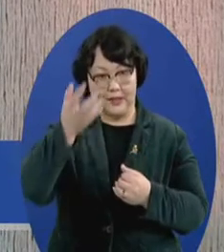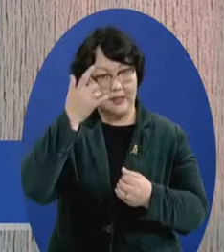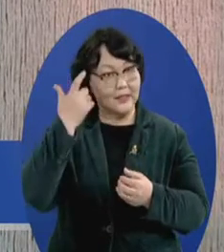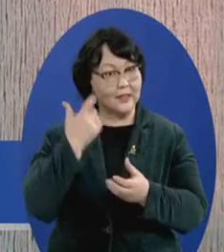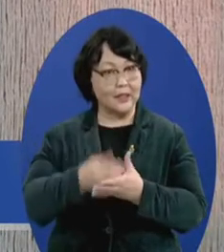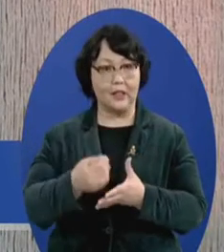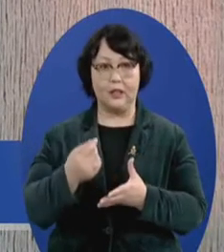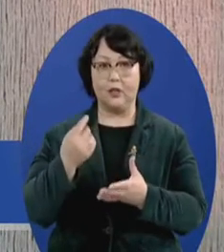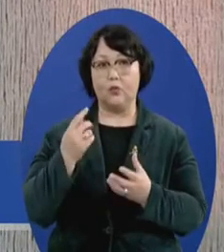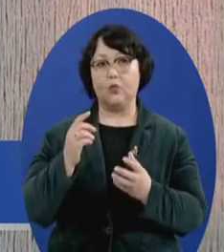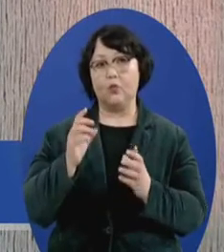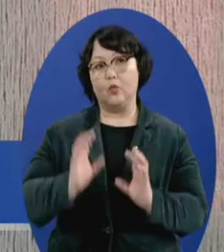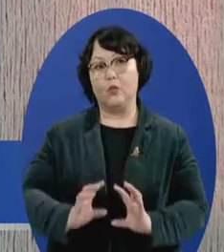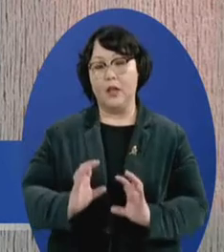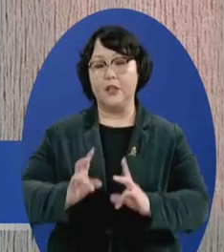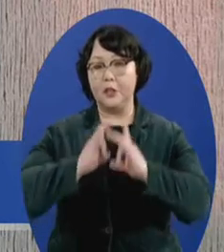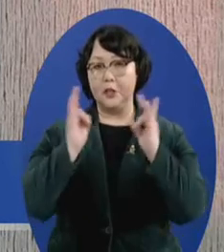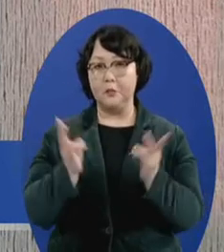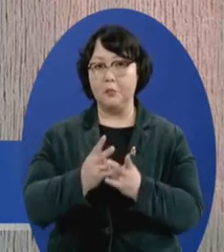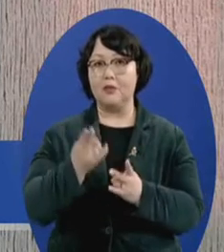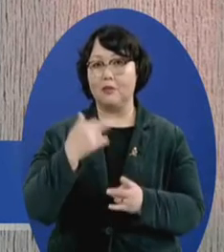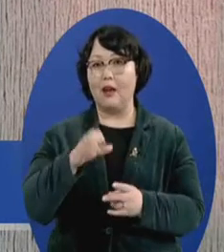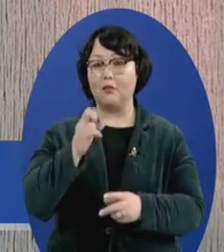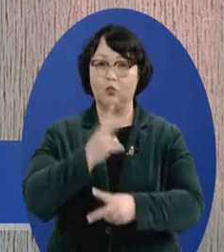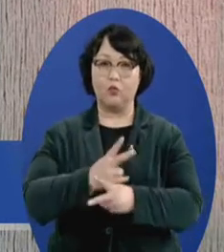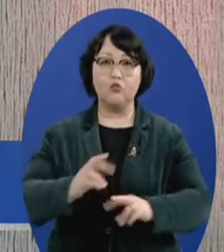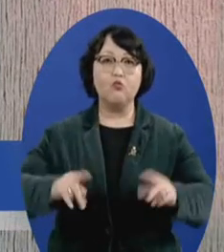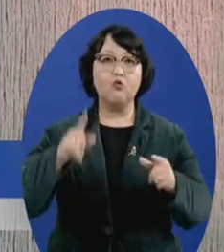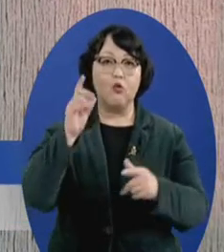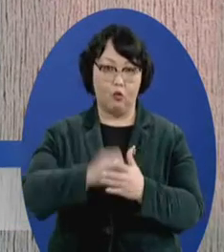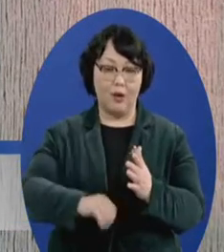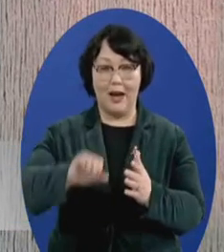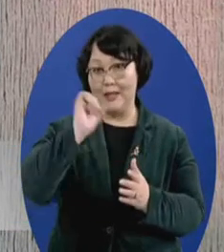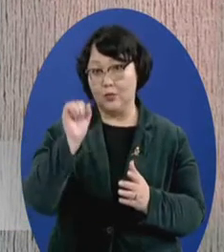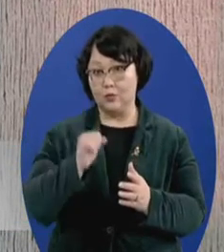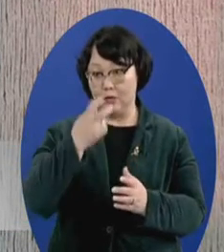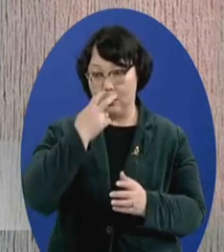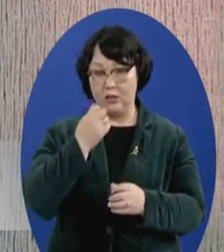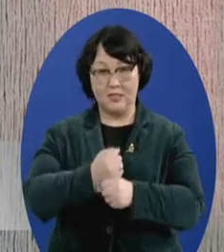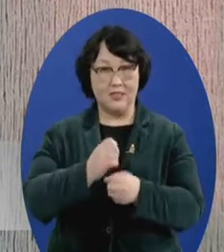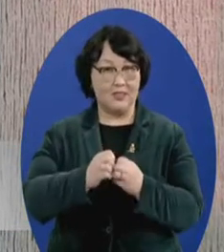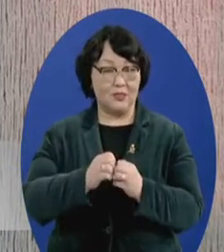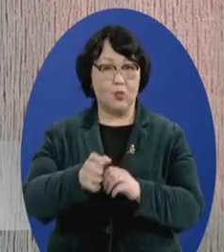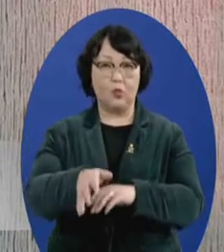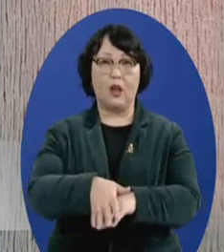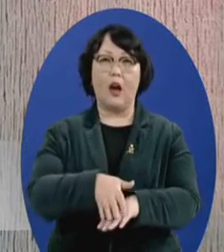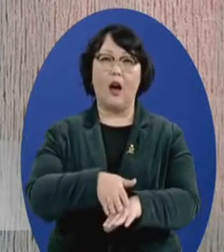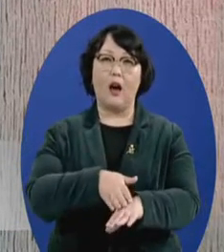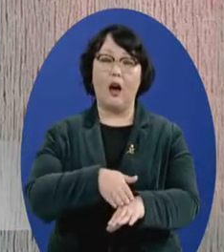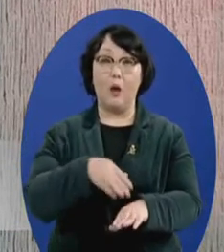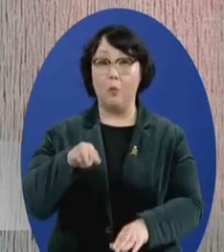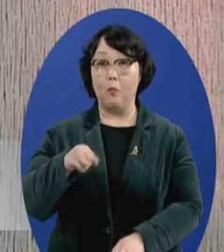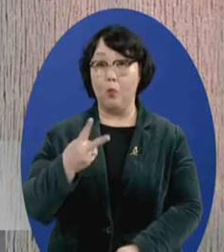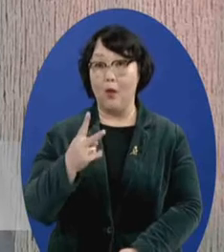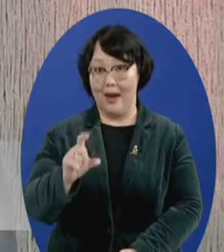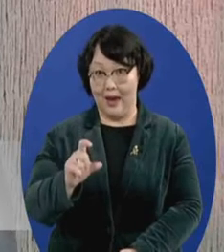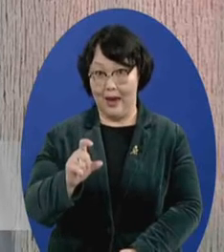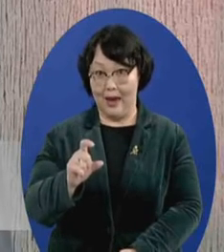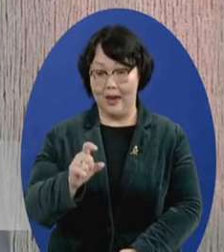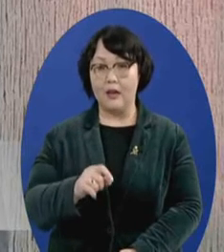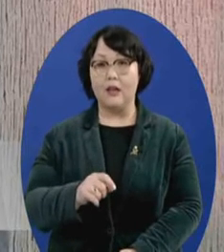хүлээж одоо энэ нийгмийн даатгалын хуульд өөрчлөлт оруулах асуудал бас удаашралтай байна. Ийм учраас Монголын үйлдвэрчний нийгмийн